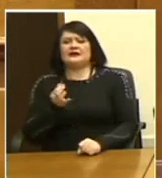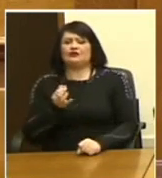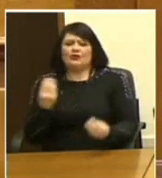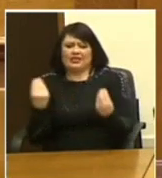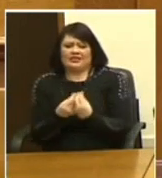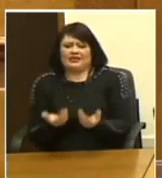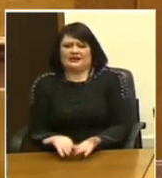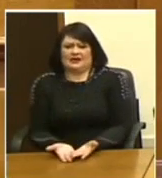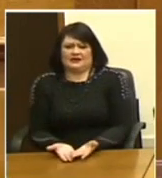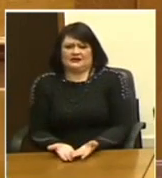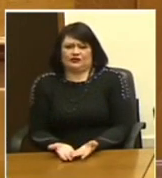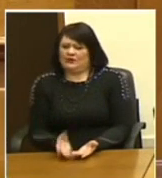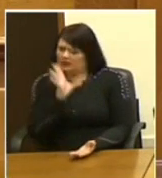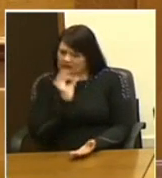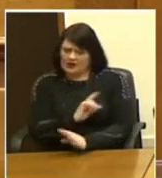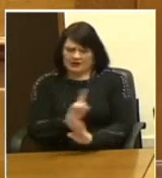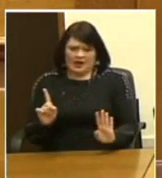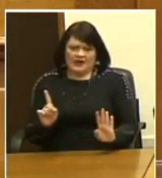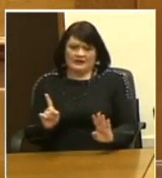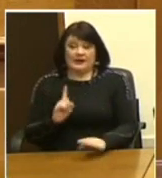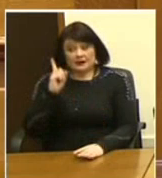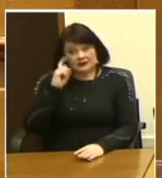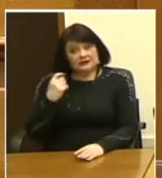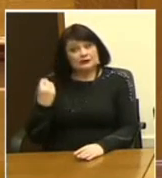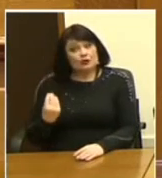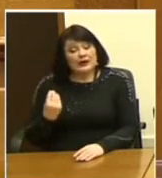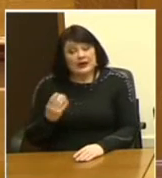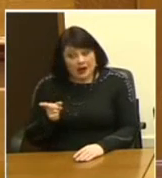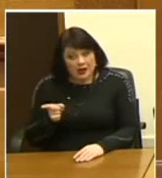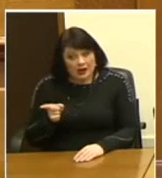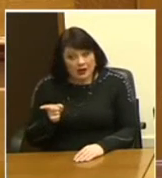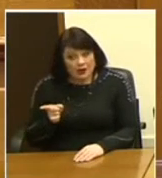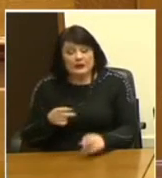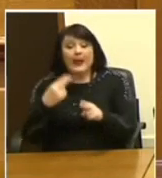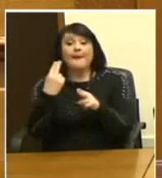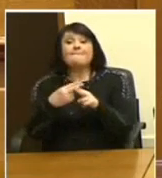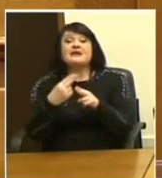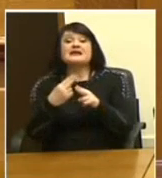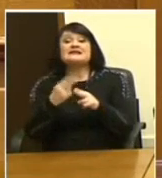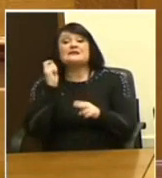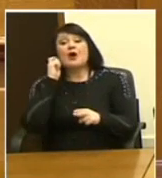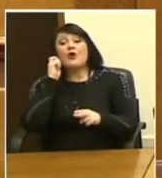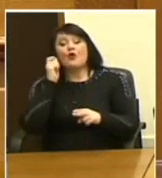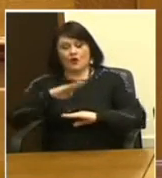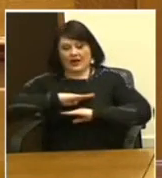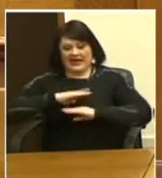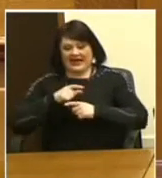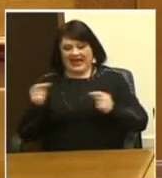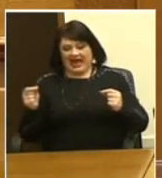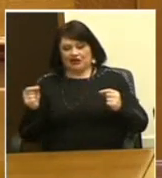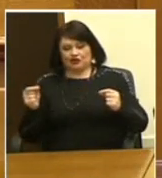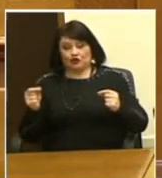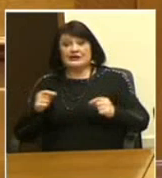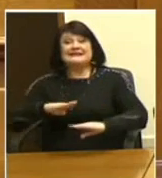εδώ την αίθουσα. Διότι πολύ καλά γνωρίζετε ότι η επίσημη ονομασία στο ΝΑΤΟ θα είναι